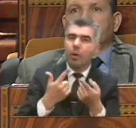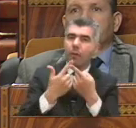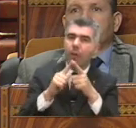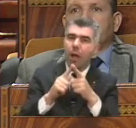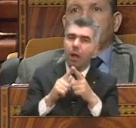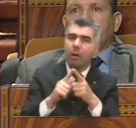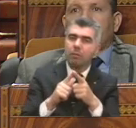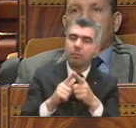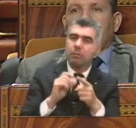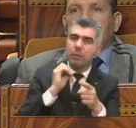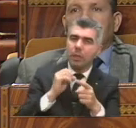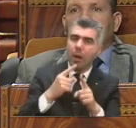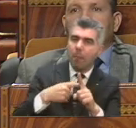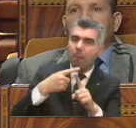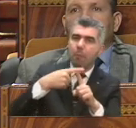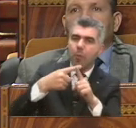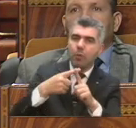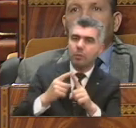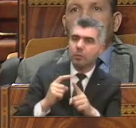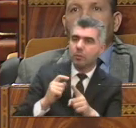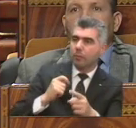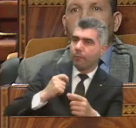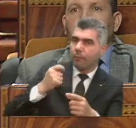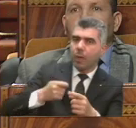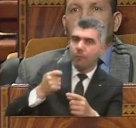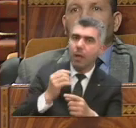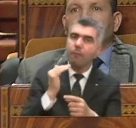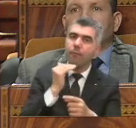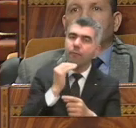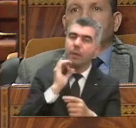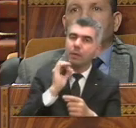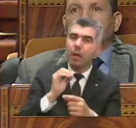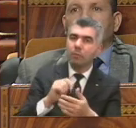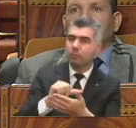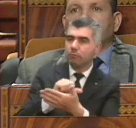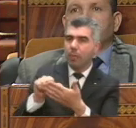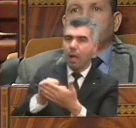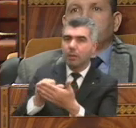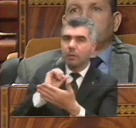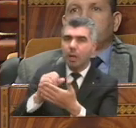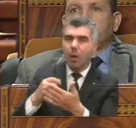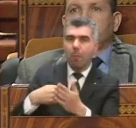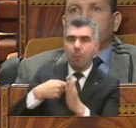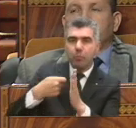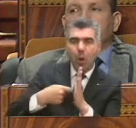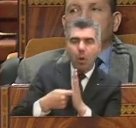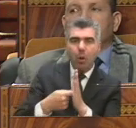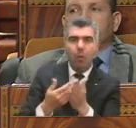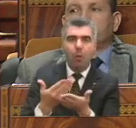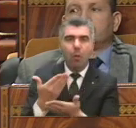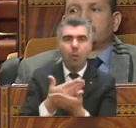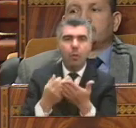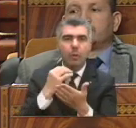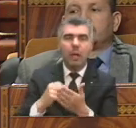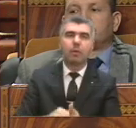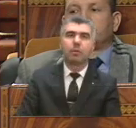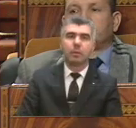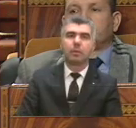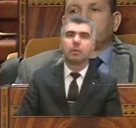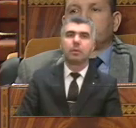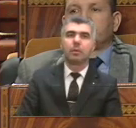الإنتاج والرفع من منسوب الأداء ومواجهة تكاليف عوامل الإنتاج التي لا زالت مرتفعة